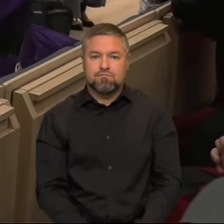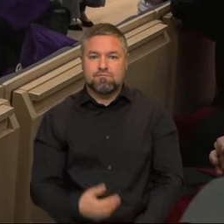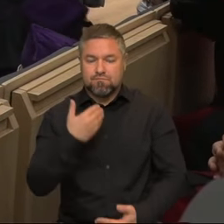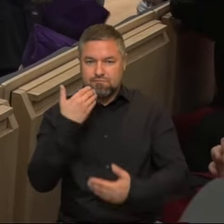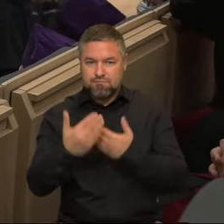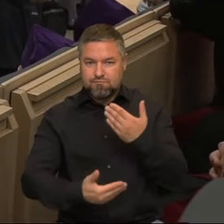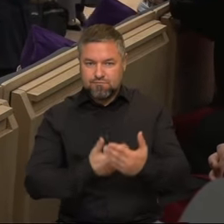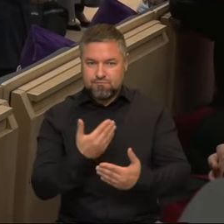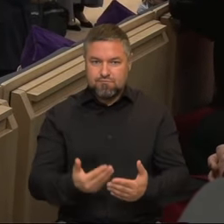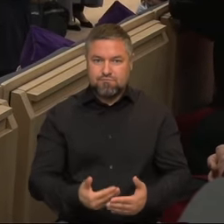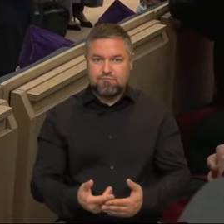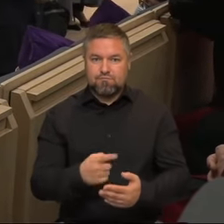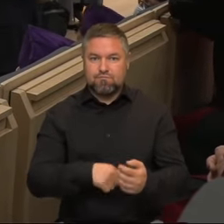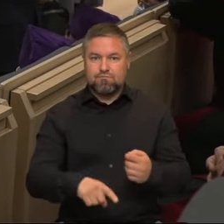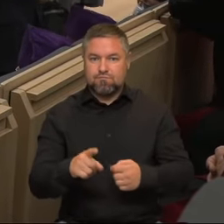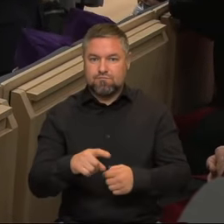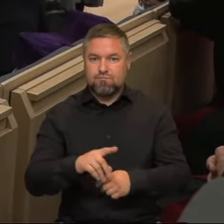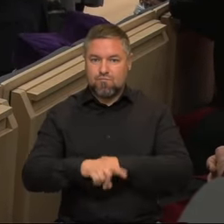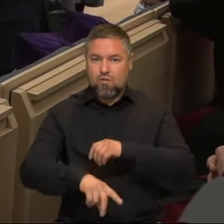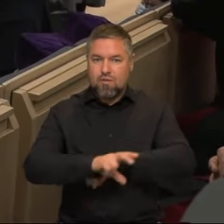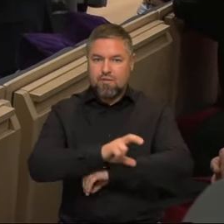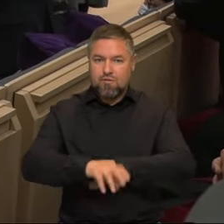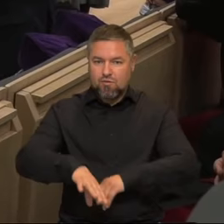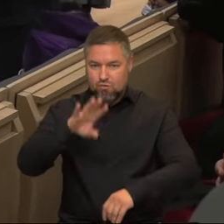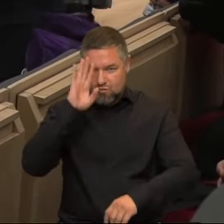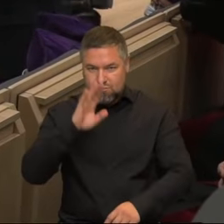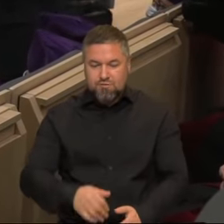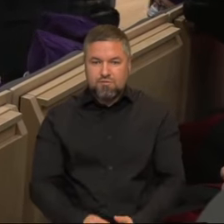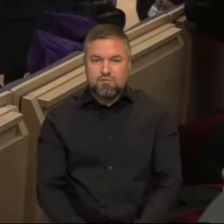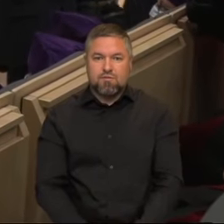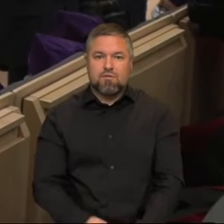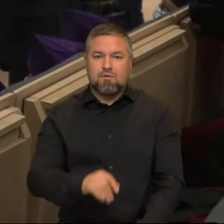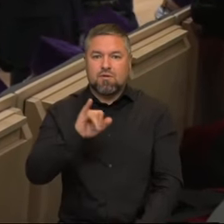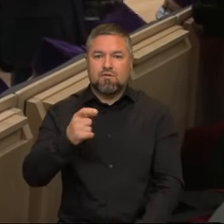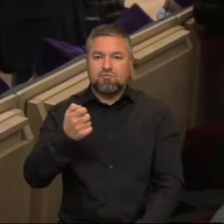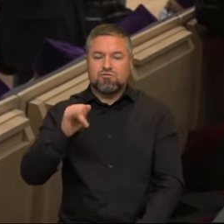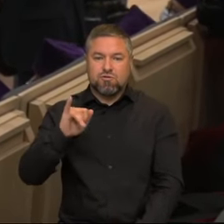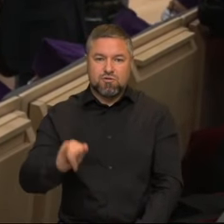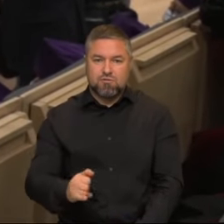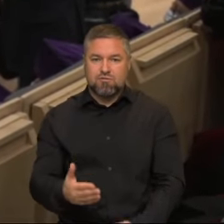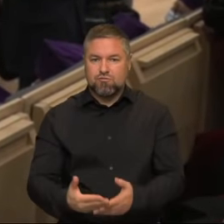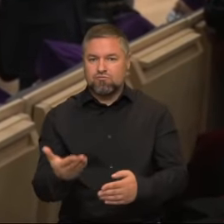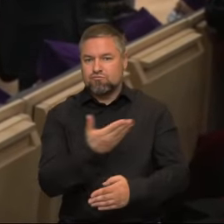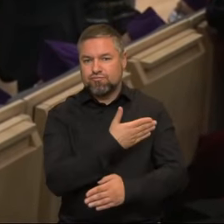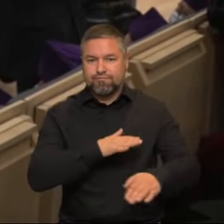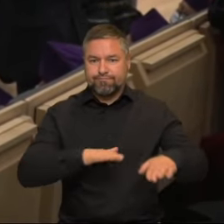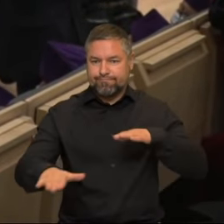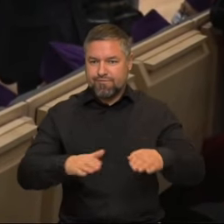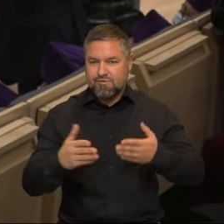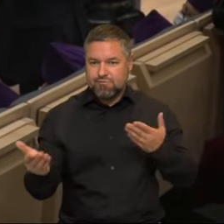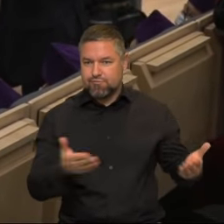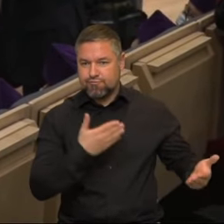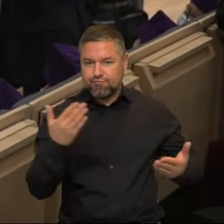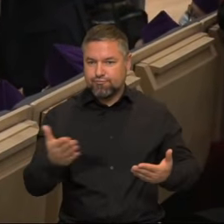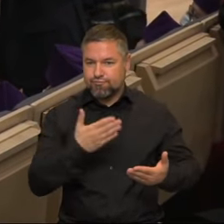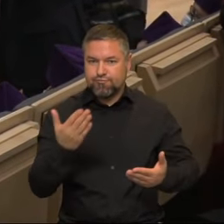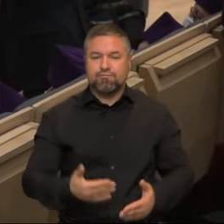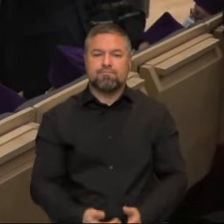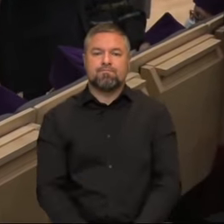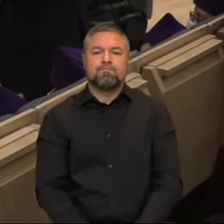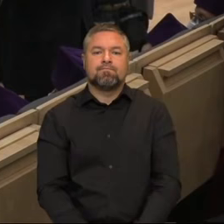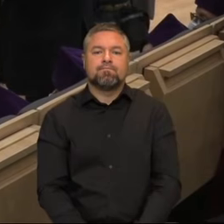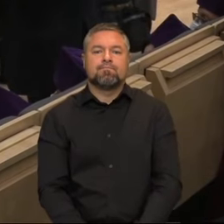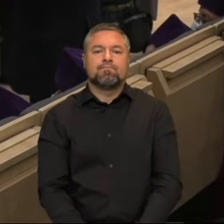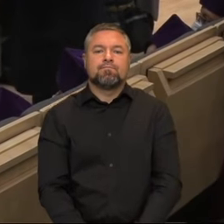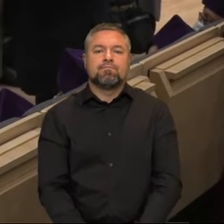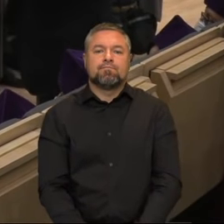Gratuluję panu. Jest pan studentem Politechniki Łódzkiej. Pan Jędrzej. I proszę już na miejsce. Gratuluję panu,